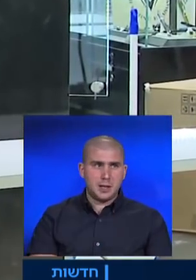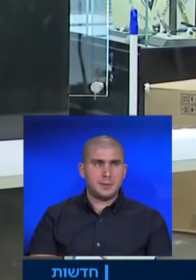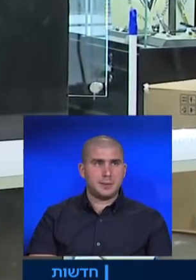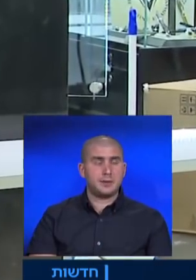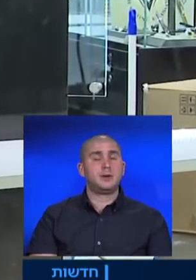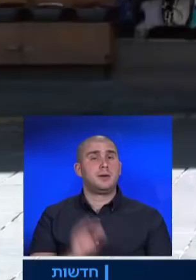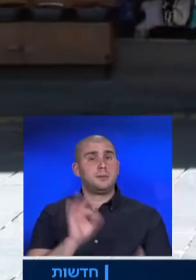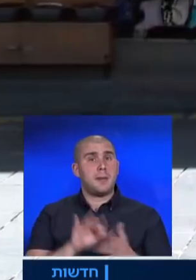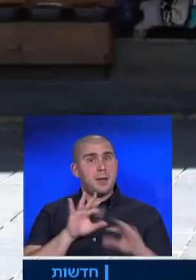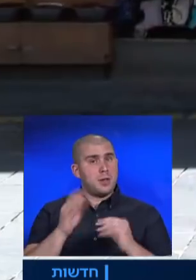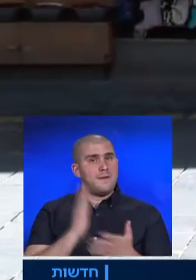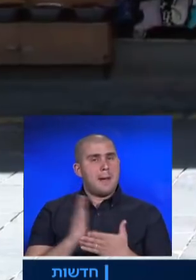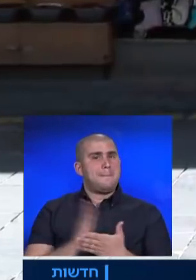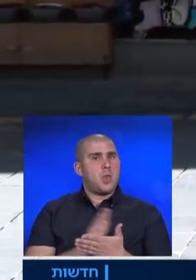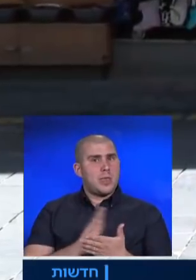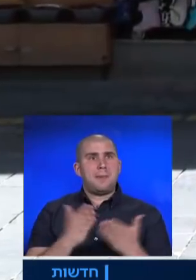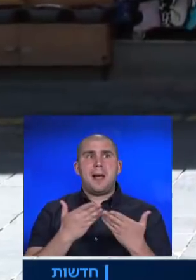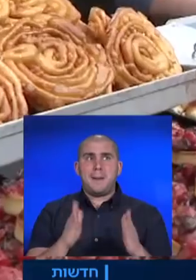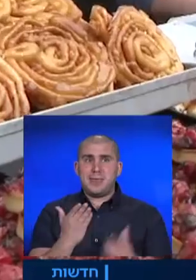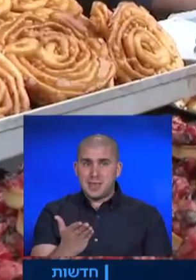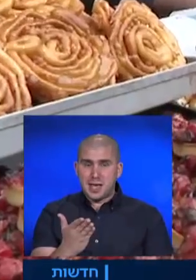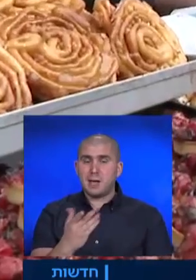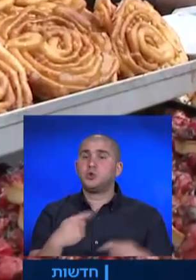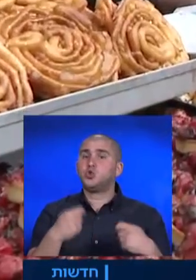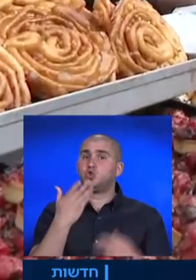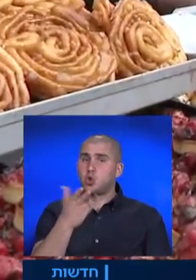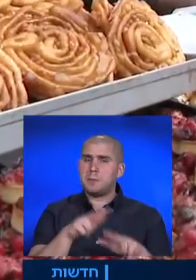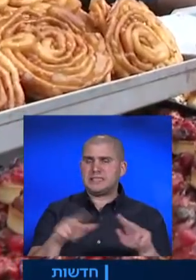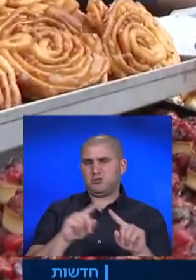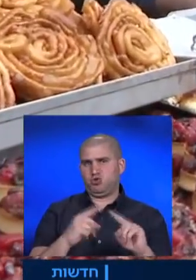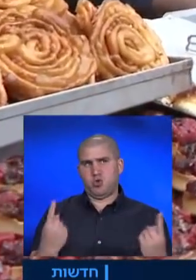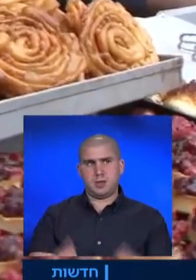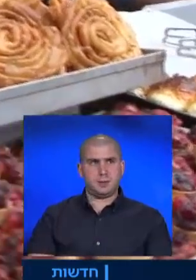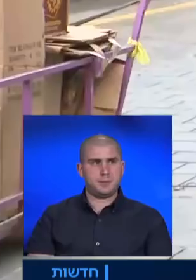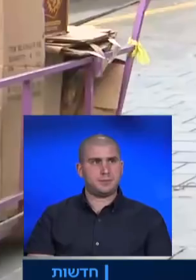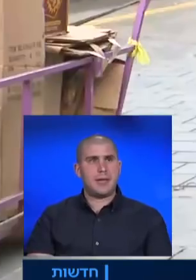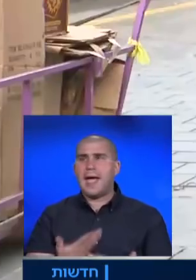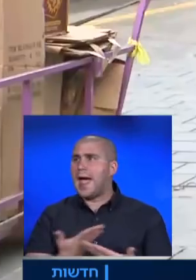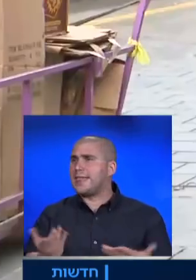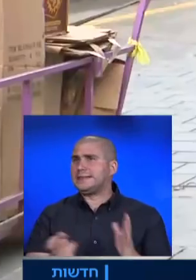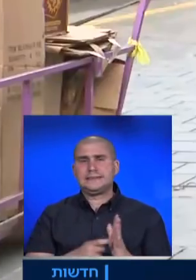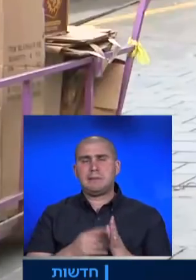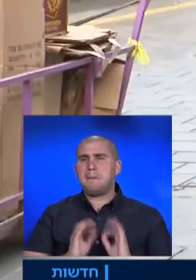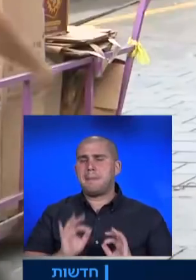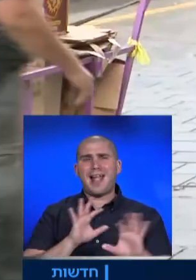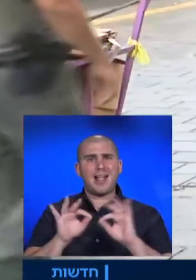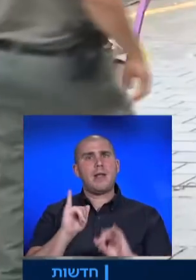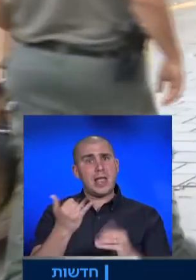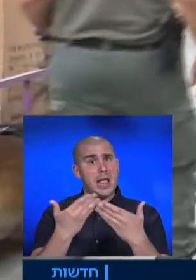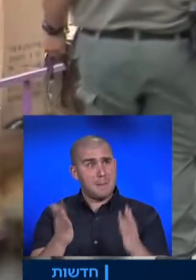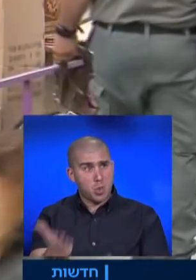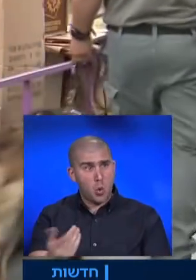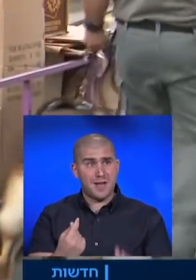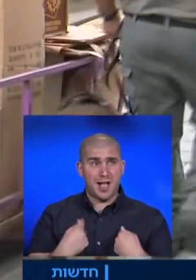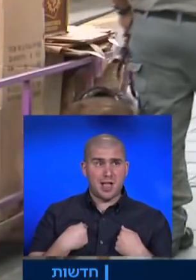כבר מתכוננים לפתיחה, בשוק המצב אחר. אין שום סיבה שהקניונים ייפתחו ואצלנו לא